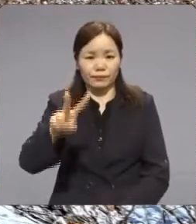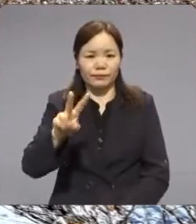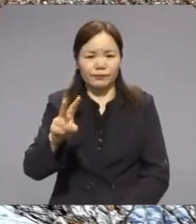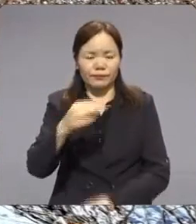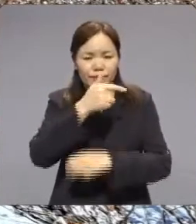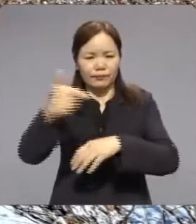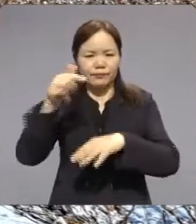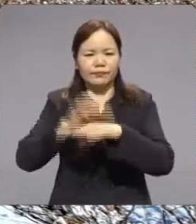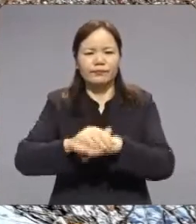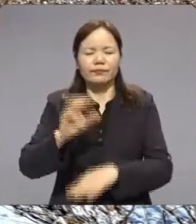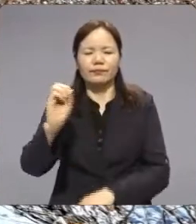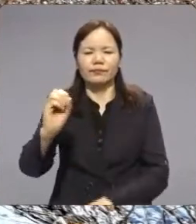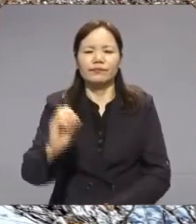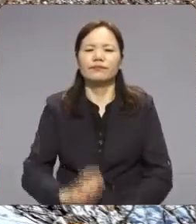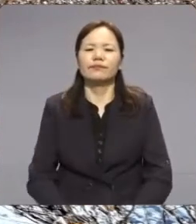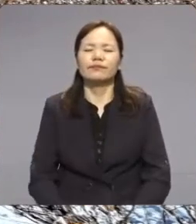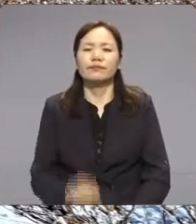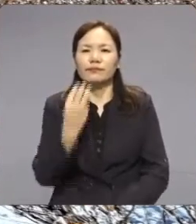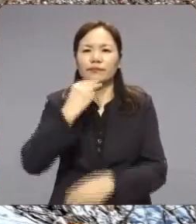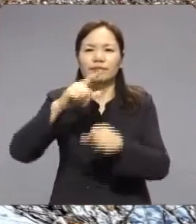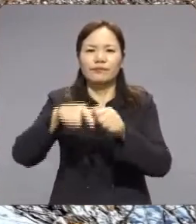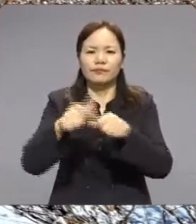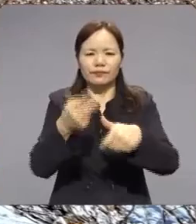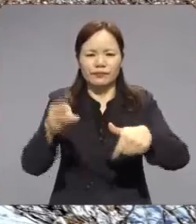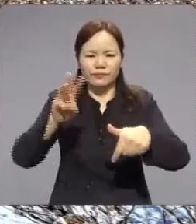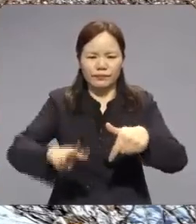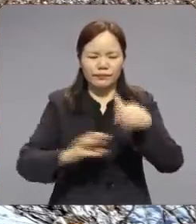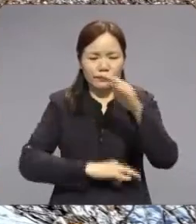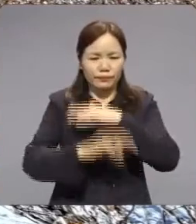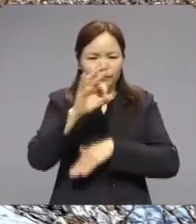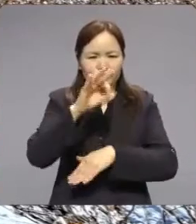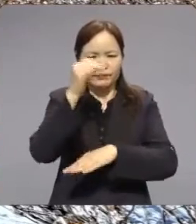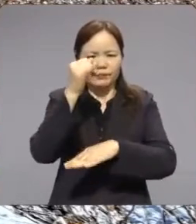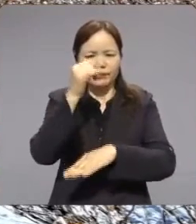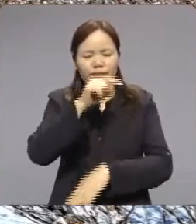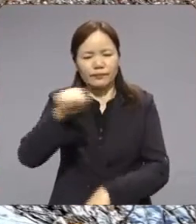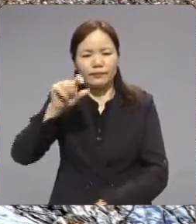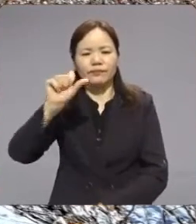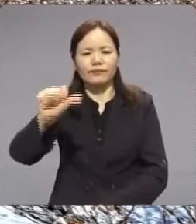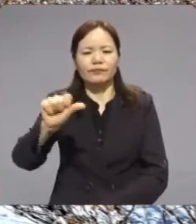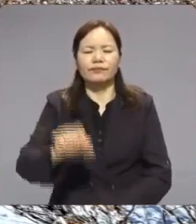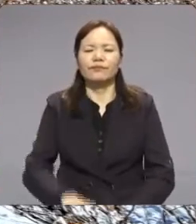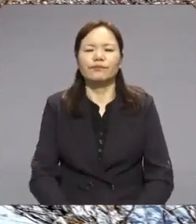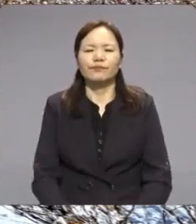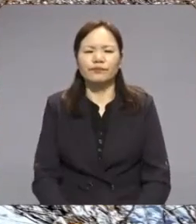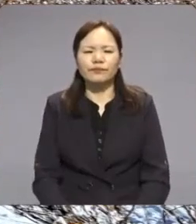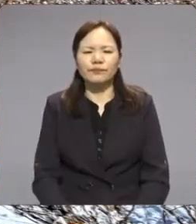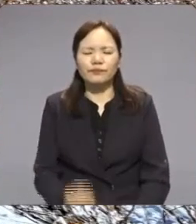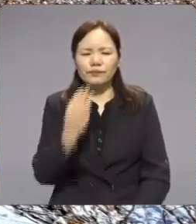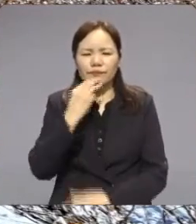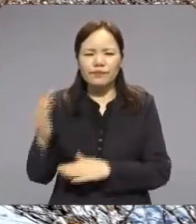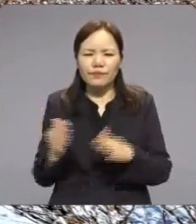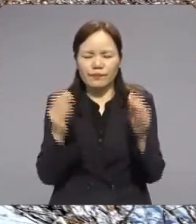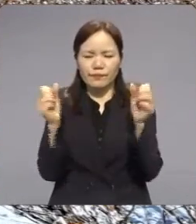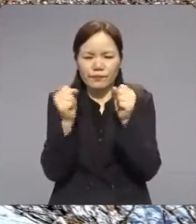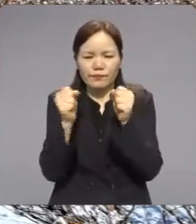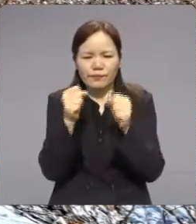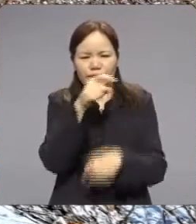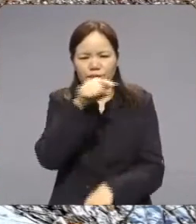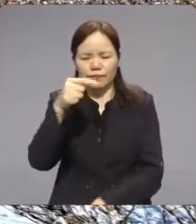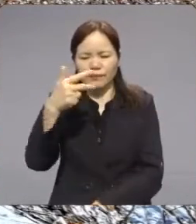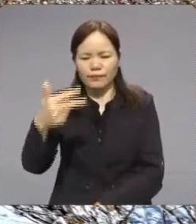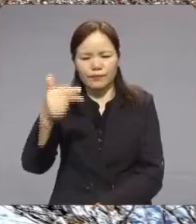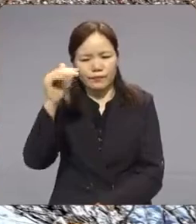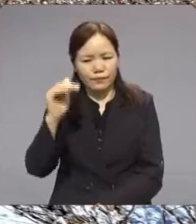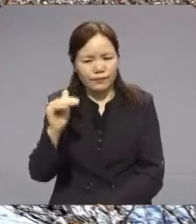0도에 머물겠습니다 수도권 지역은 인천이 아침 최저 영하 5도를 보이겠고요 경기 북부는 영하 7도